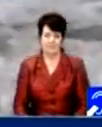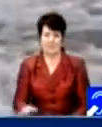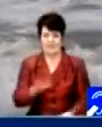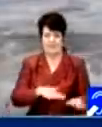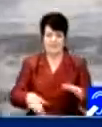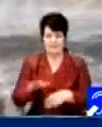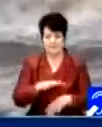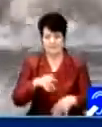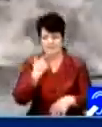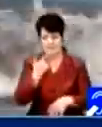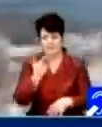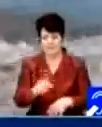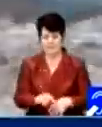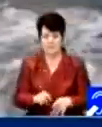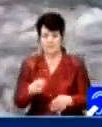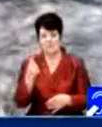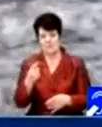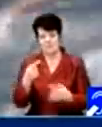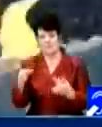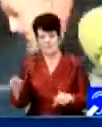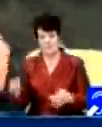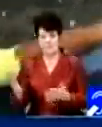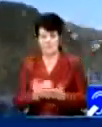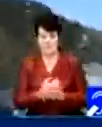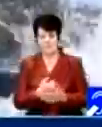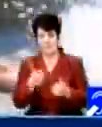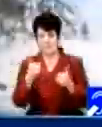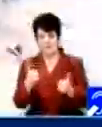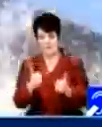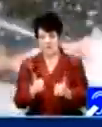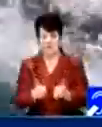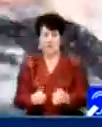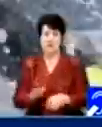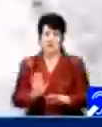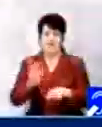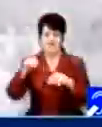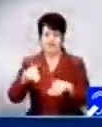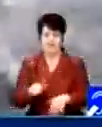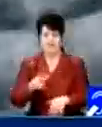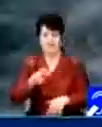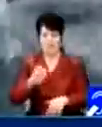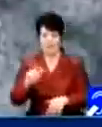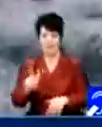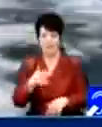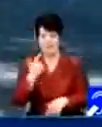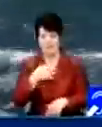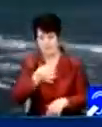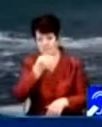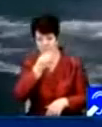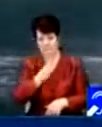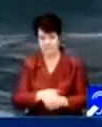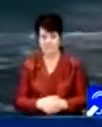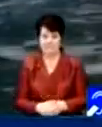are nevoie de ajutorul altora pentru a găsi cele mai bune valuri. Chiar dacă de multe ori ajunge sub placă, sportivul nu se dă